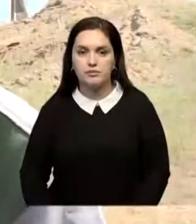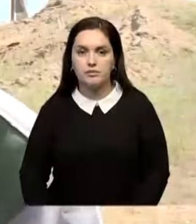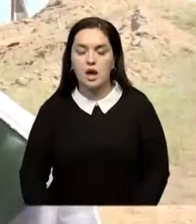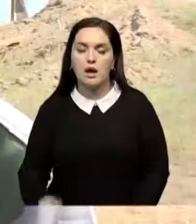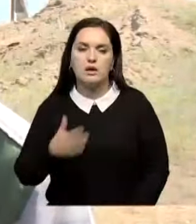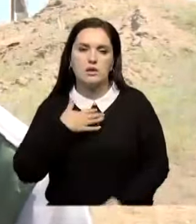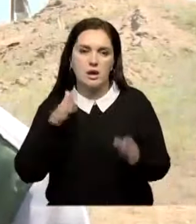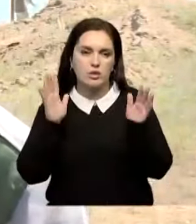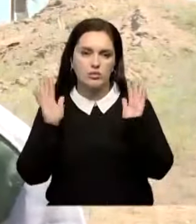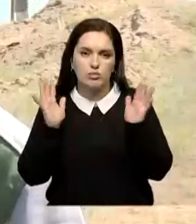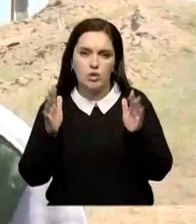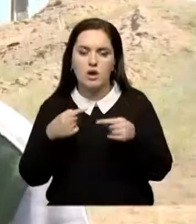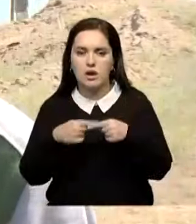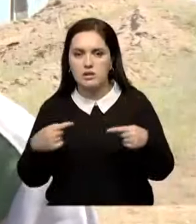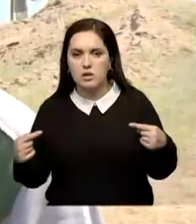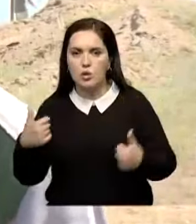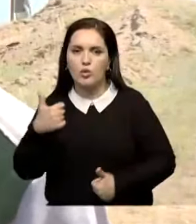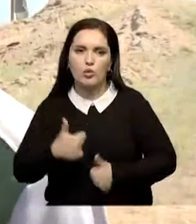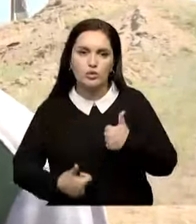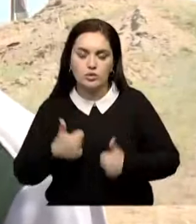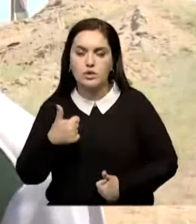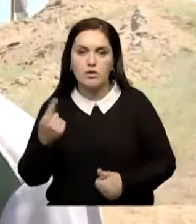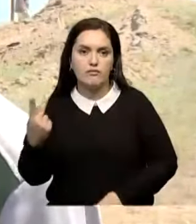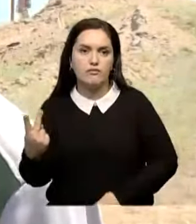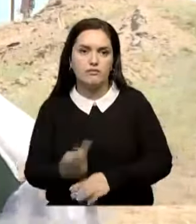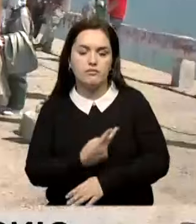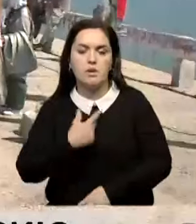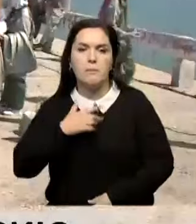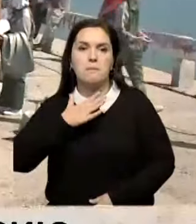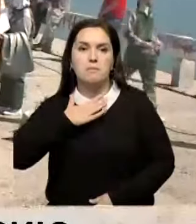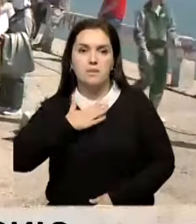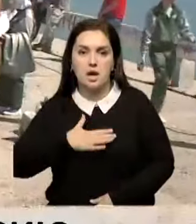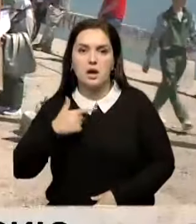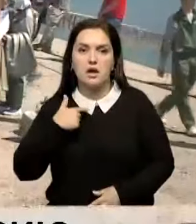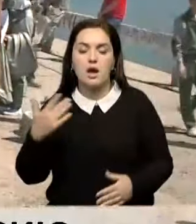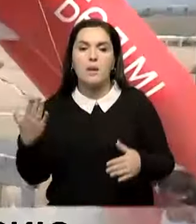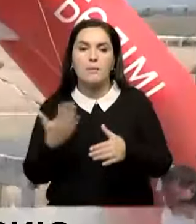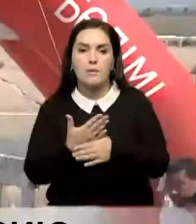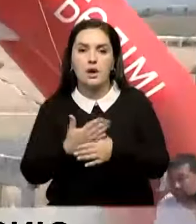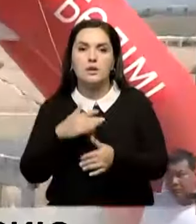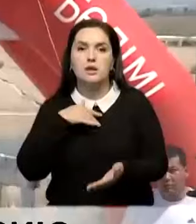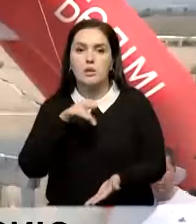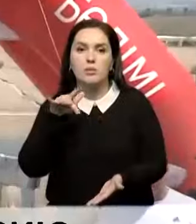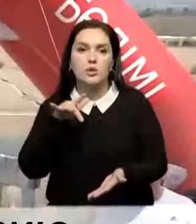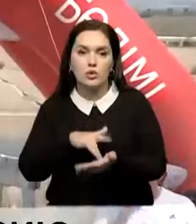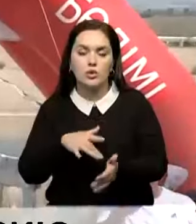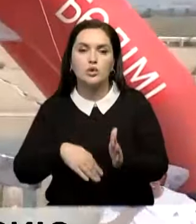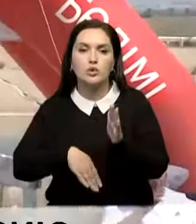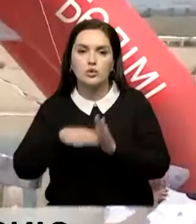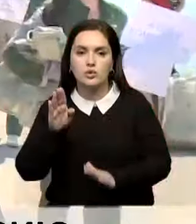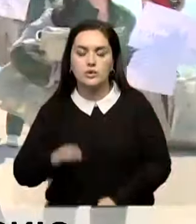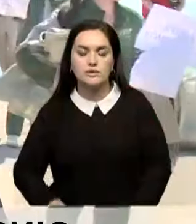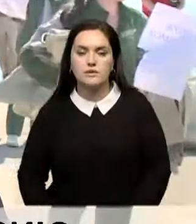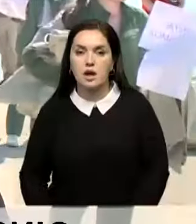Я люблю различные конкурсы и соревнования, а здесь это вдвойне приятно, потому что мы помогаем нашему городу стать лучше. Мы